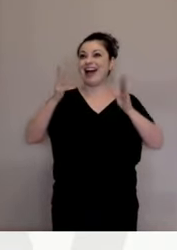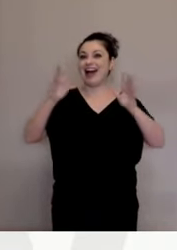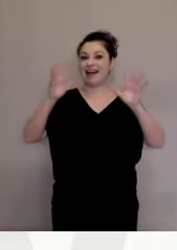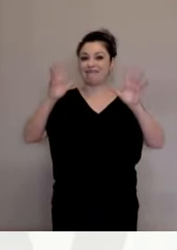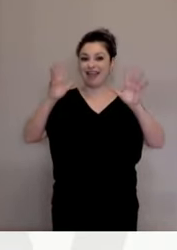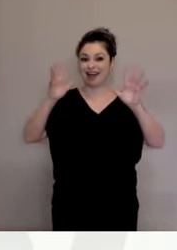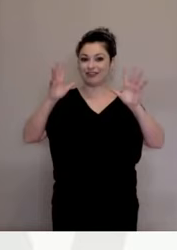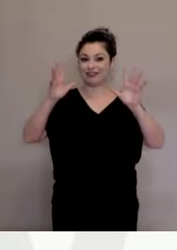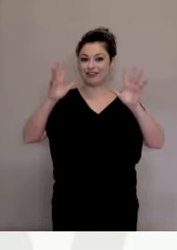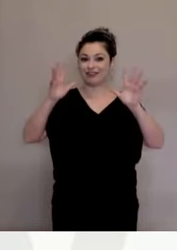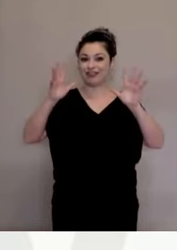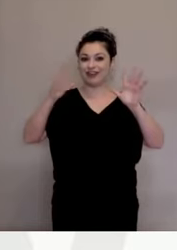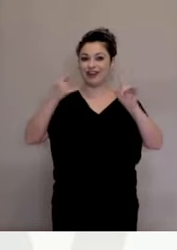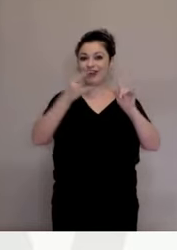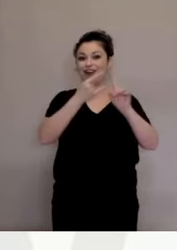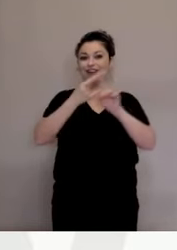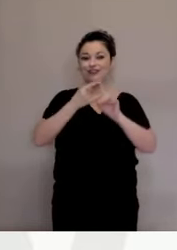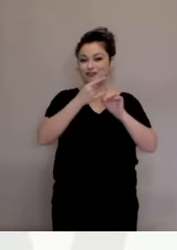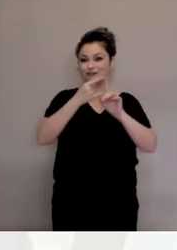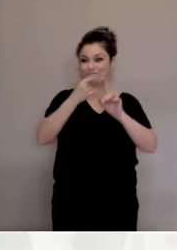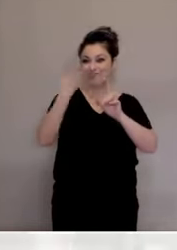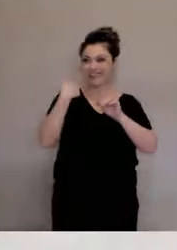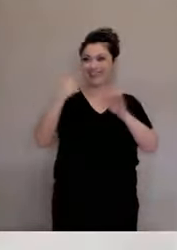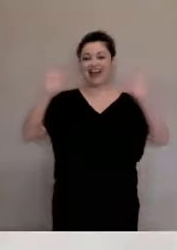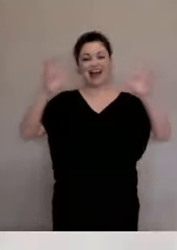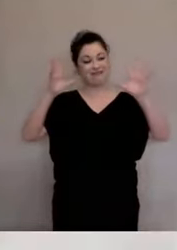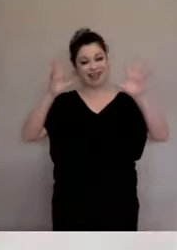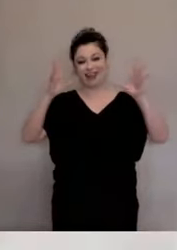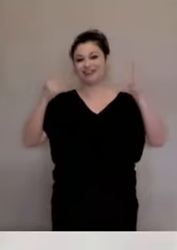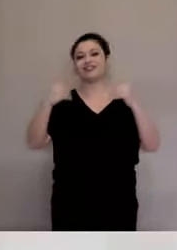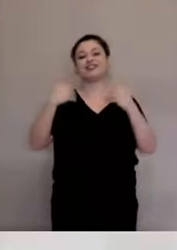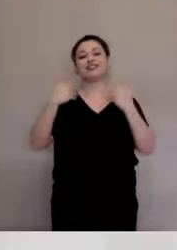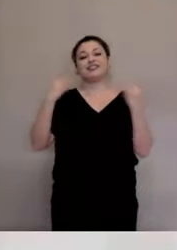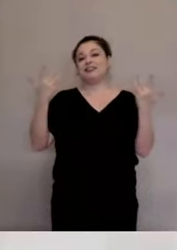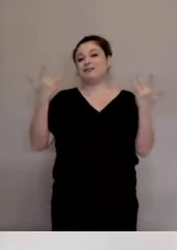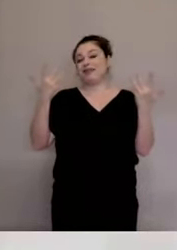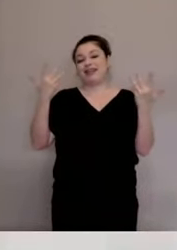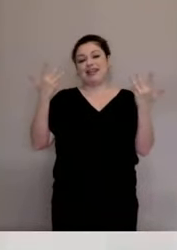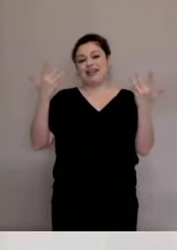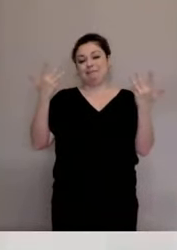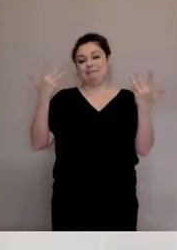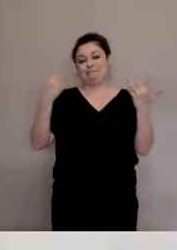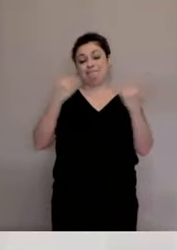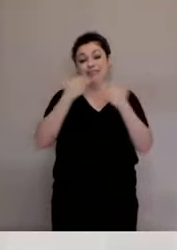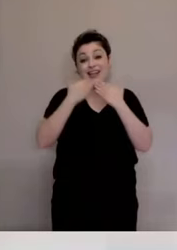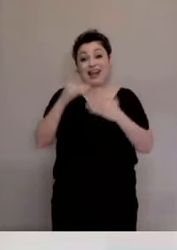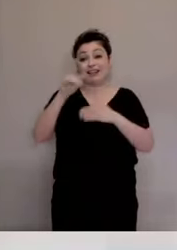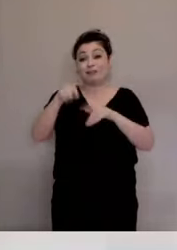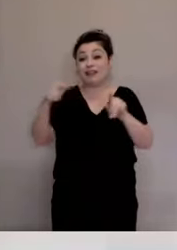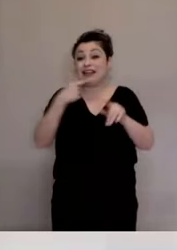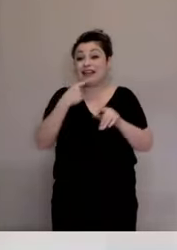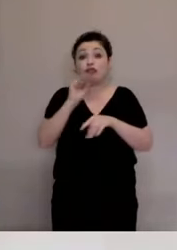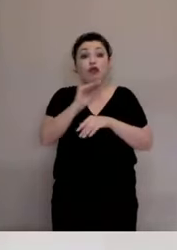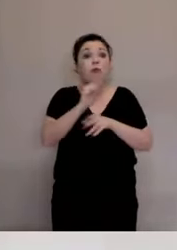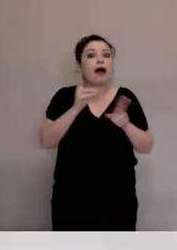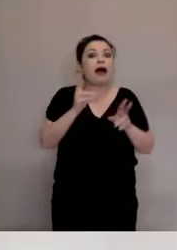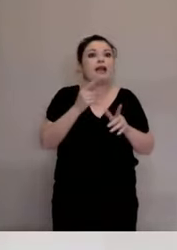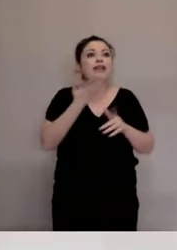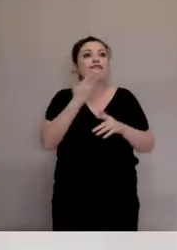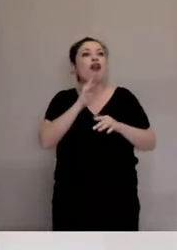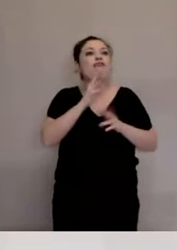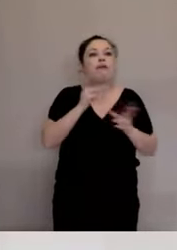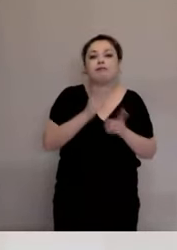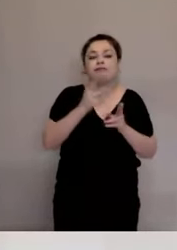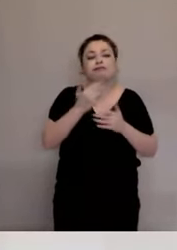prima da Zoom. Grazie a tutti quelli che non hanno potuto porre le loro domande, ma erano tantissimi: Renato